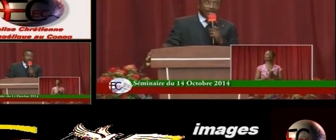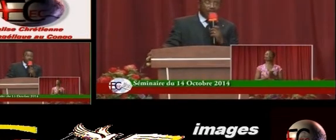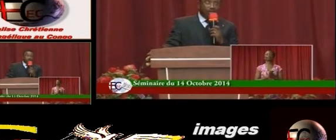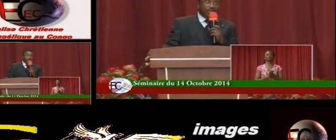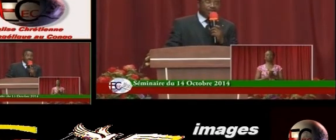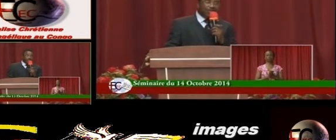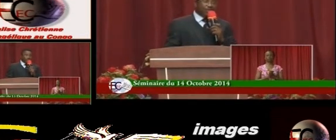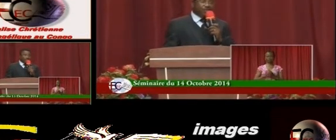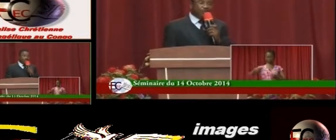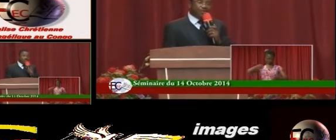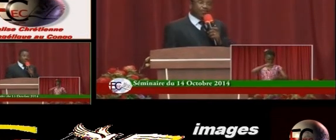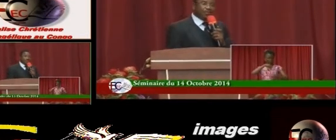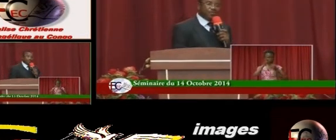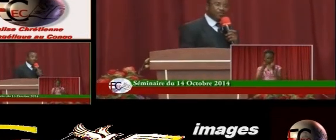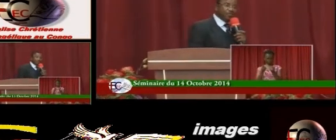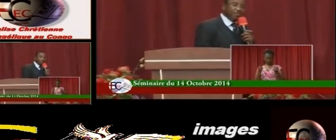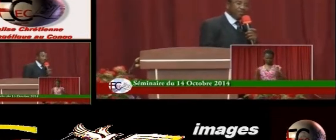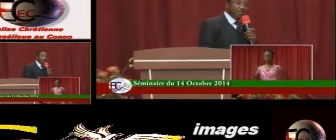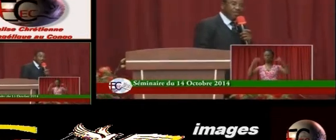2015. Et c'est nous les enfants de Dieu